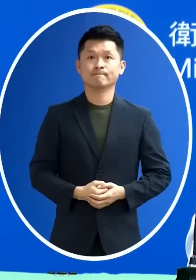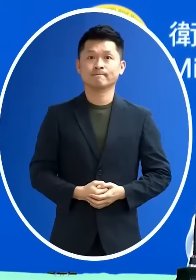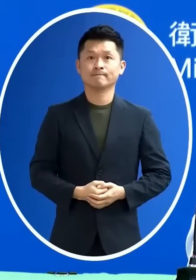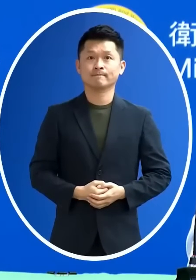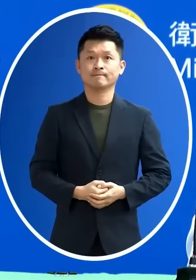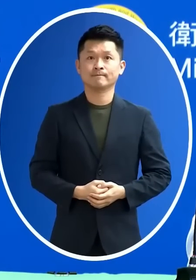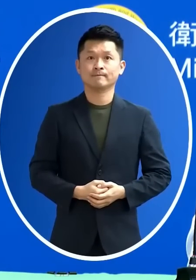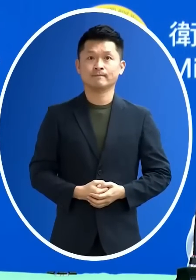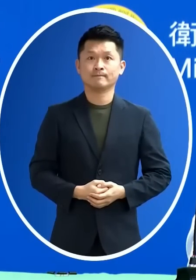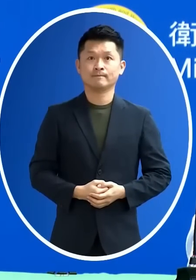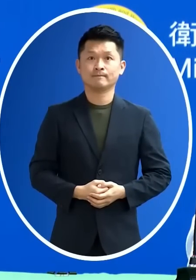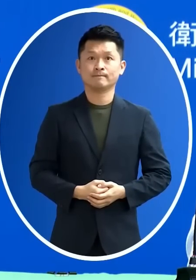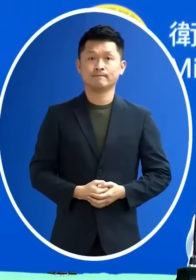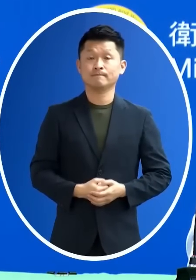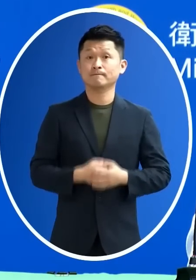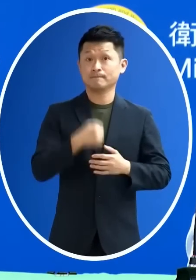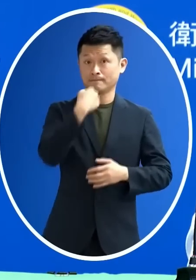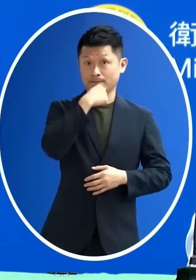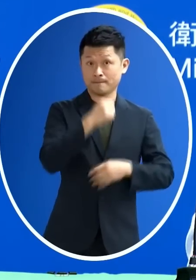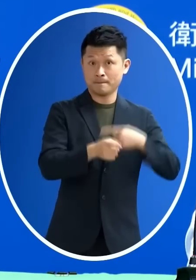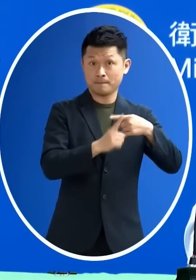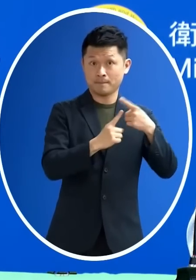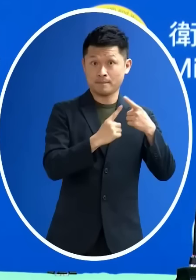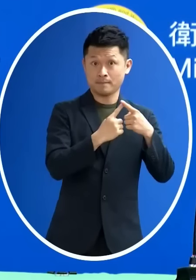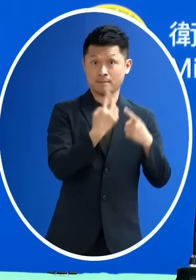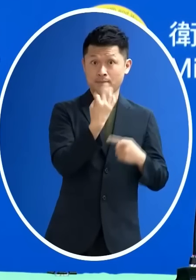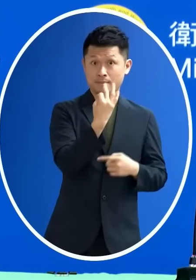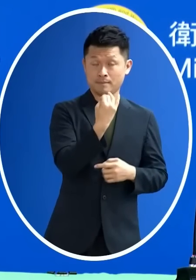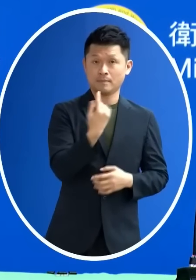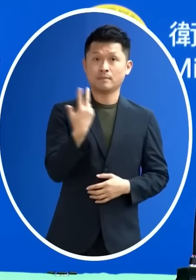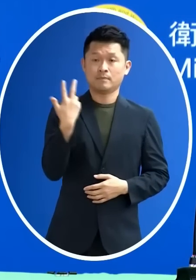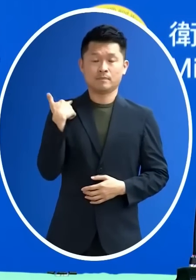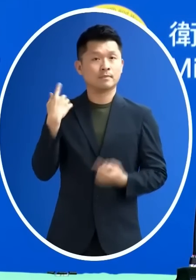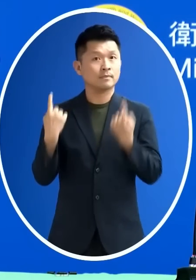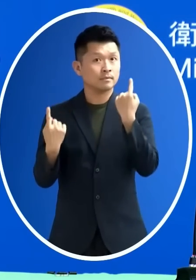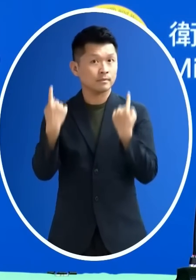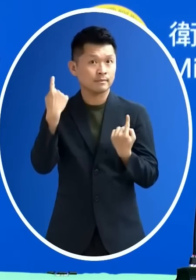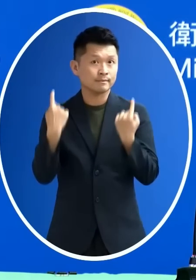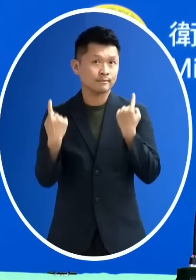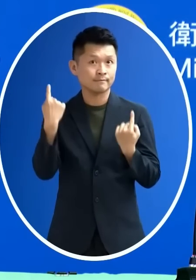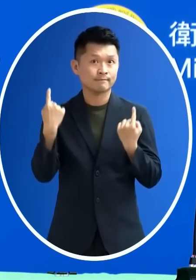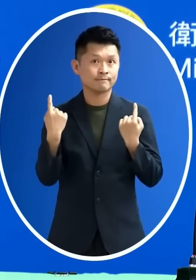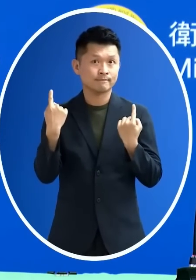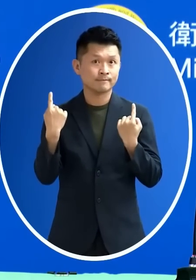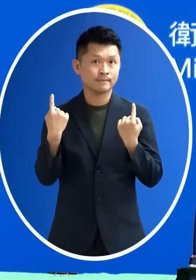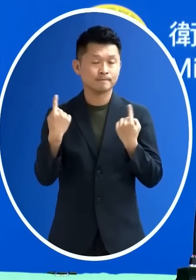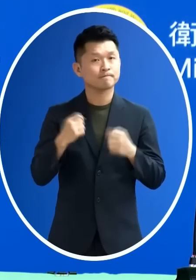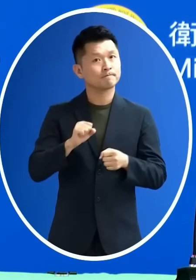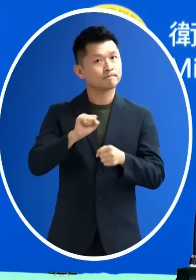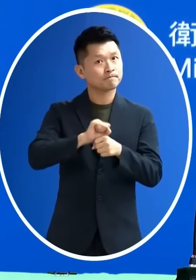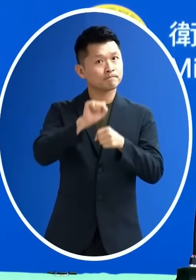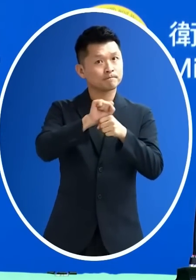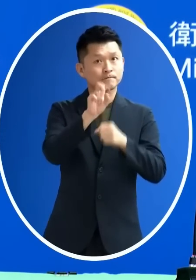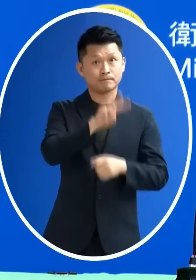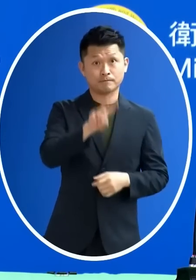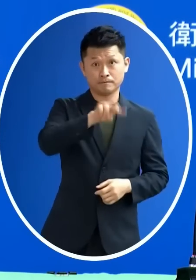的本土病例啊，跟上周相比啊，是增加